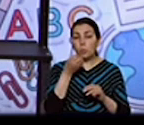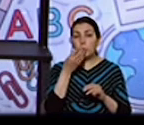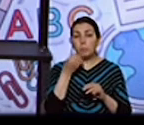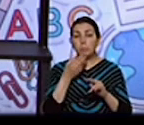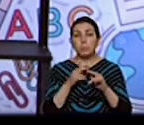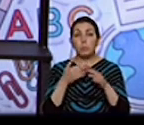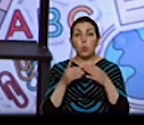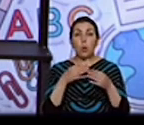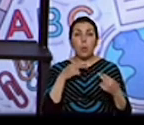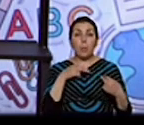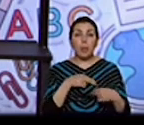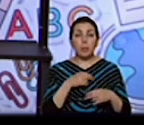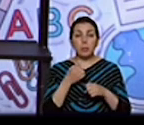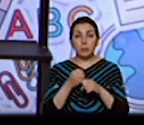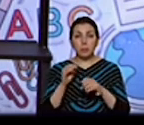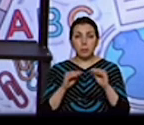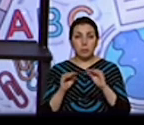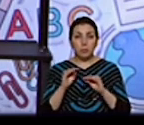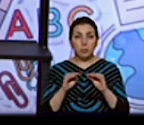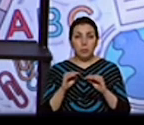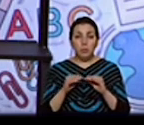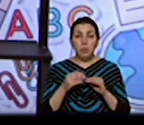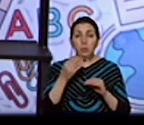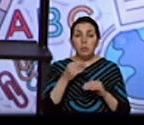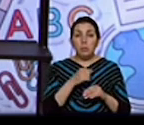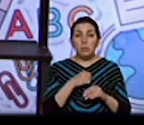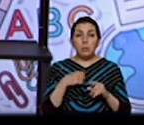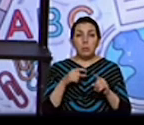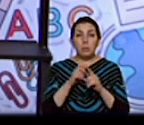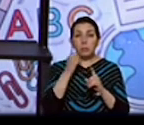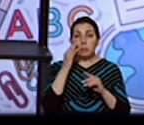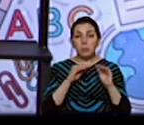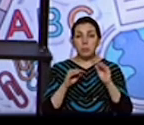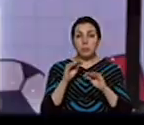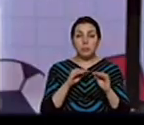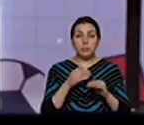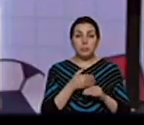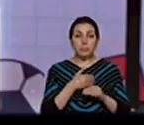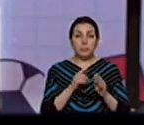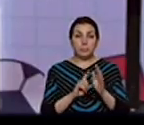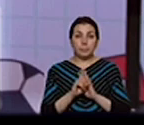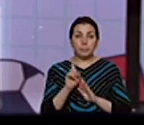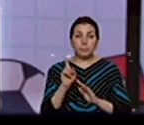mehnatlari. Sizni ham mana shunday gul yasagingiz kela boshladimi?